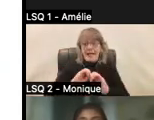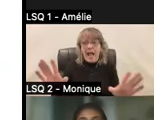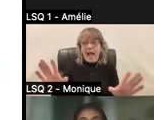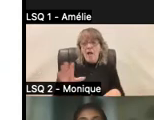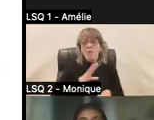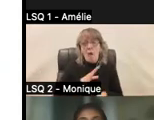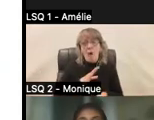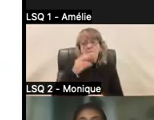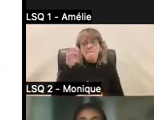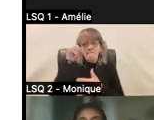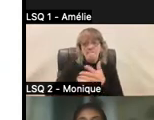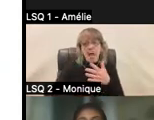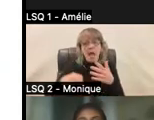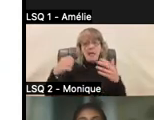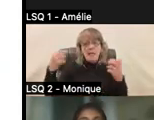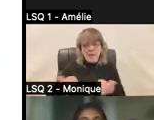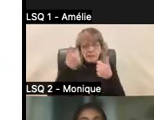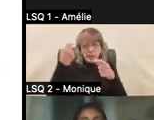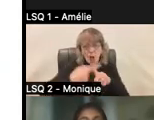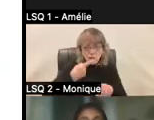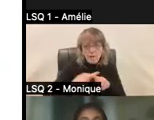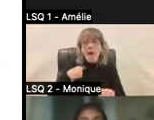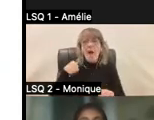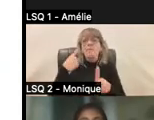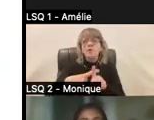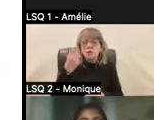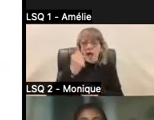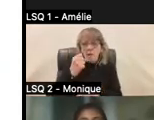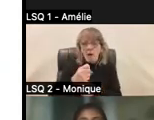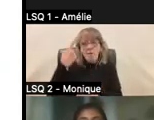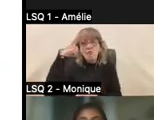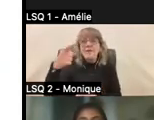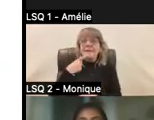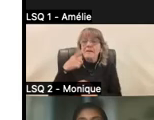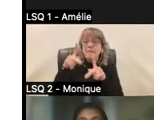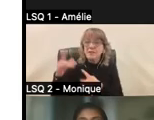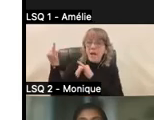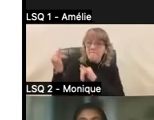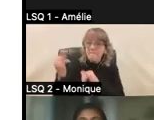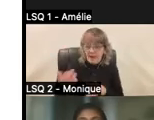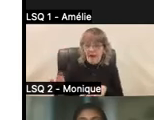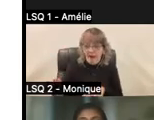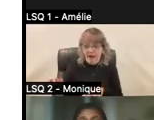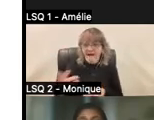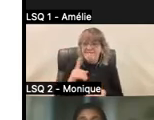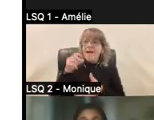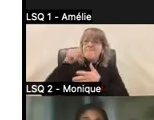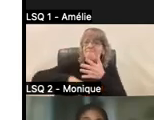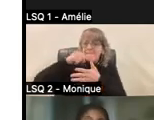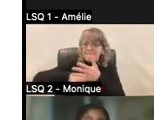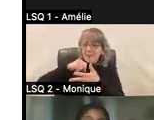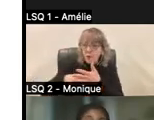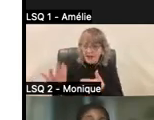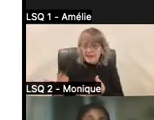grave pénurie de logements et d'emplois pour les immigrants. Est-ce que cette pénurie n'est-elle pas à l'origine